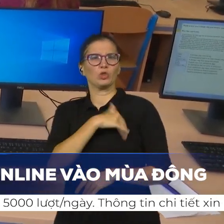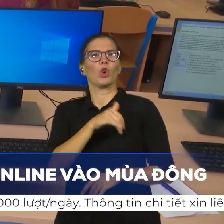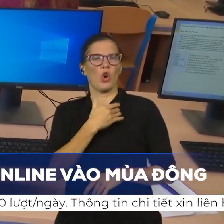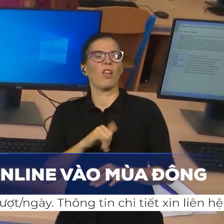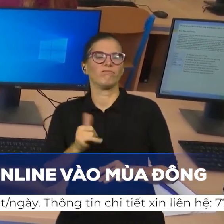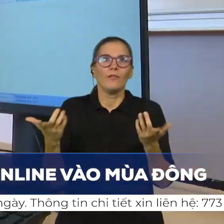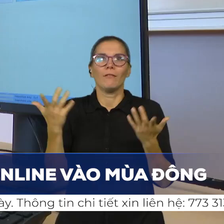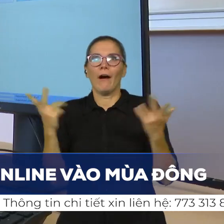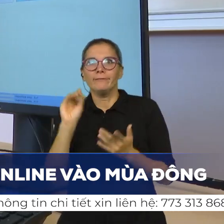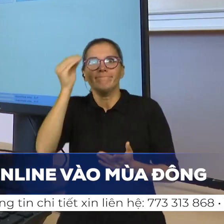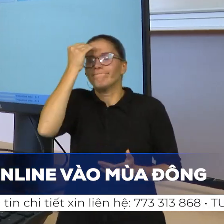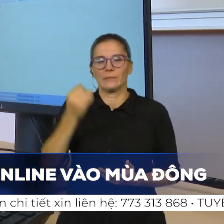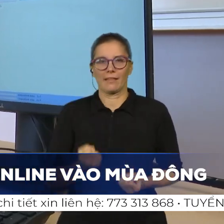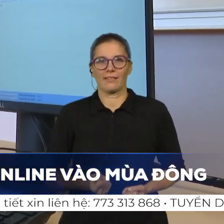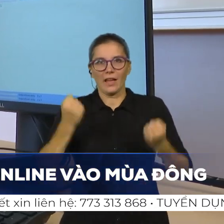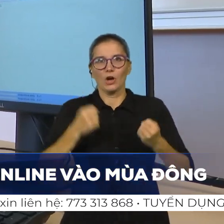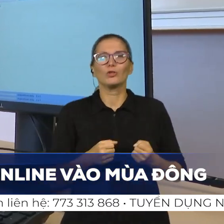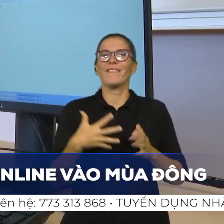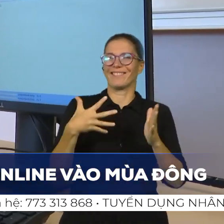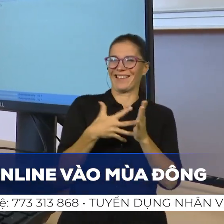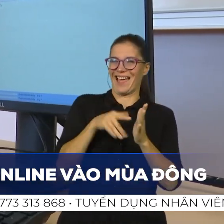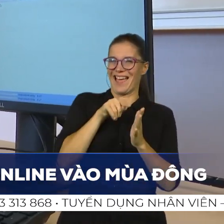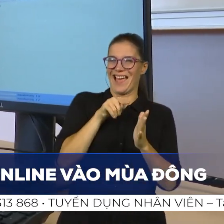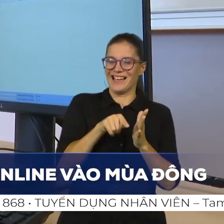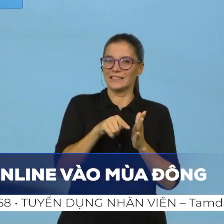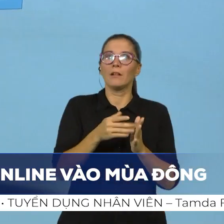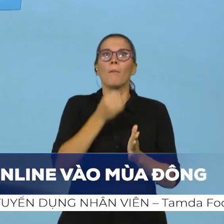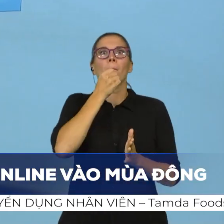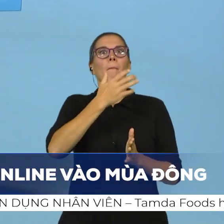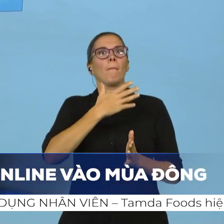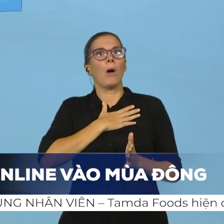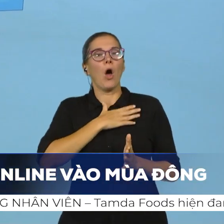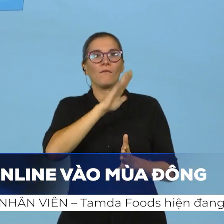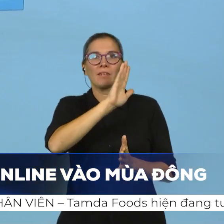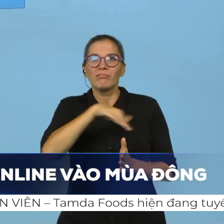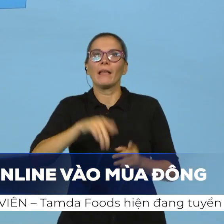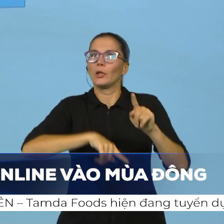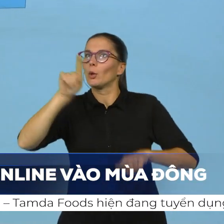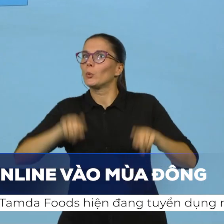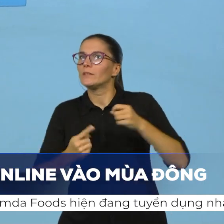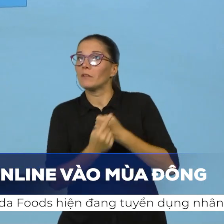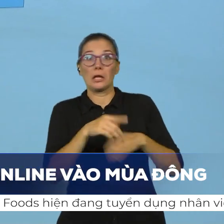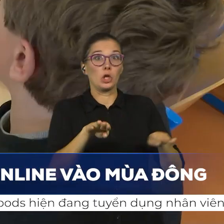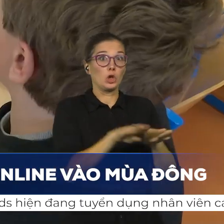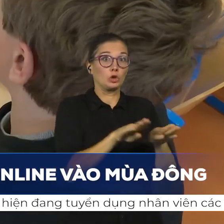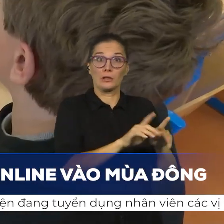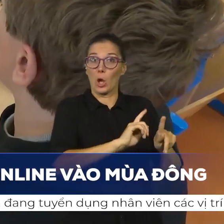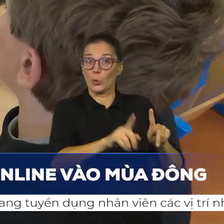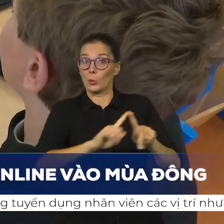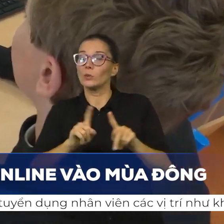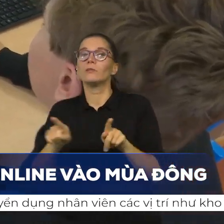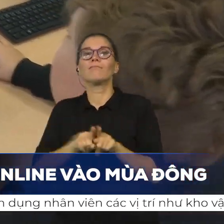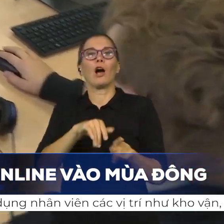cho biết việc học trực tuyến sẽ được xem xét và điều chỉnh để học trong mùa đông năm nay việc học tập trực tiếp tại trường sẽ trở lại vào mùa hè